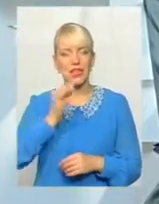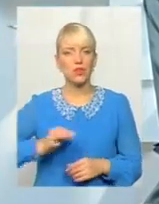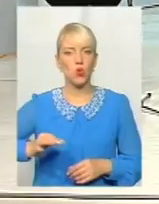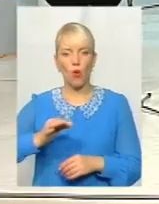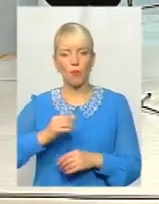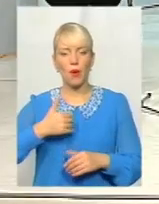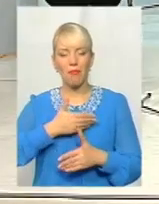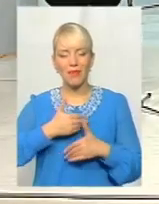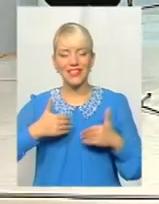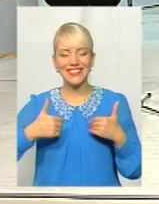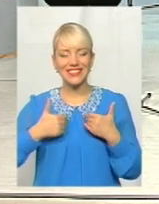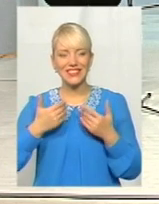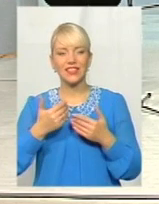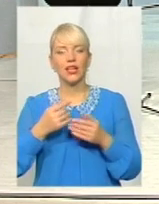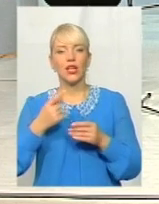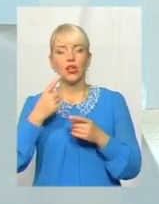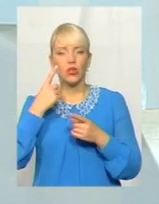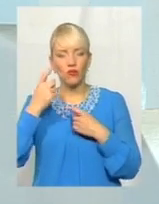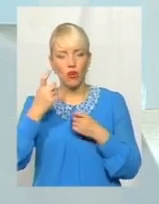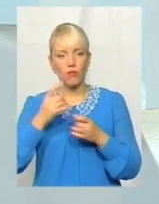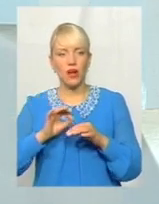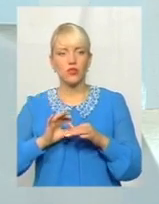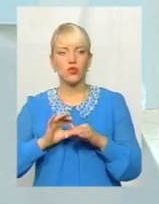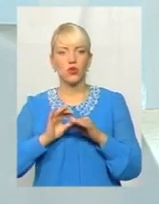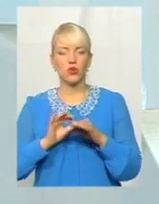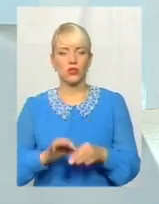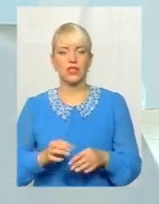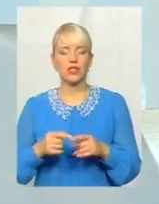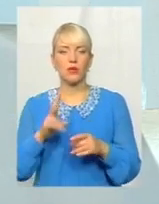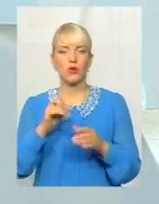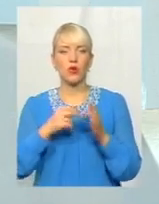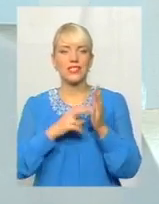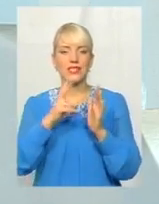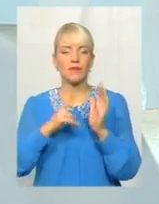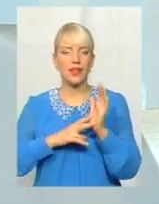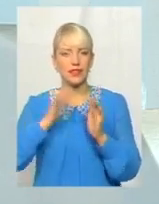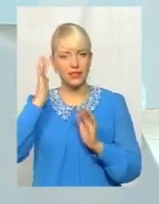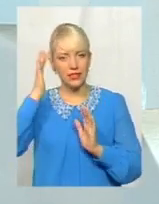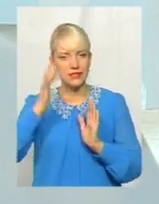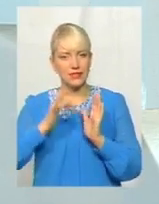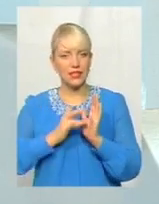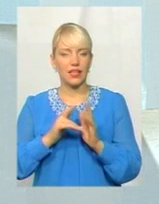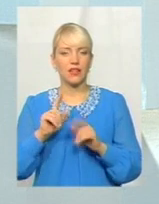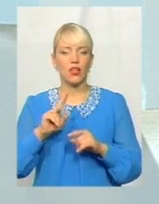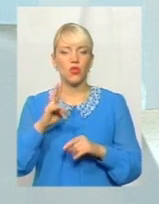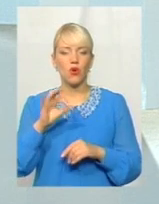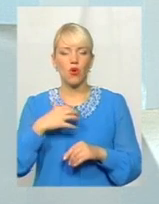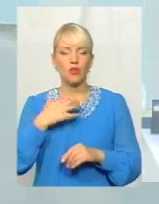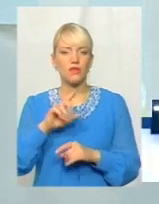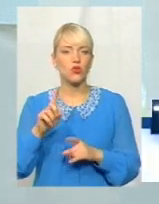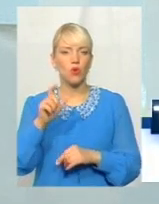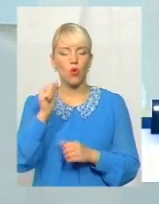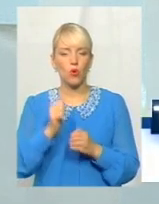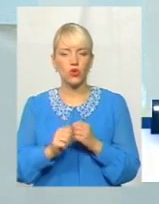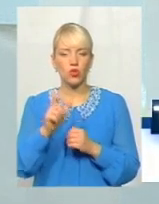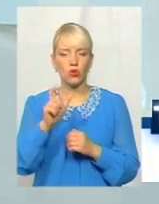про ці 17 цілей сталого розвитку, але основним таким посилом це було те, що кожна людина, вона впливає на сталий розвиток і